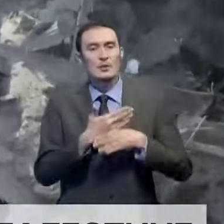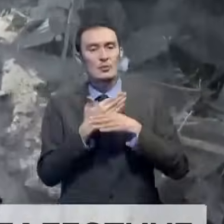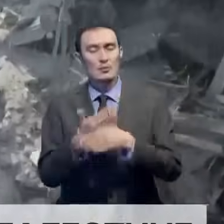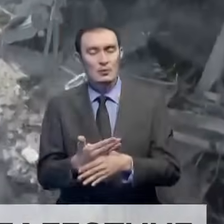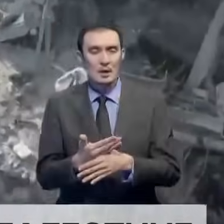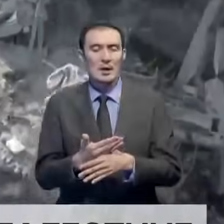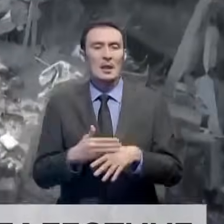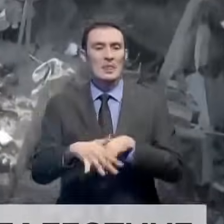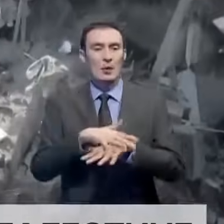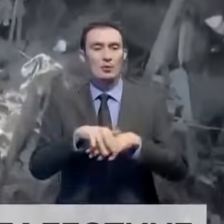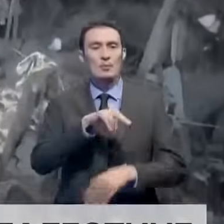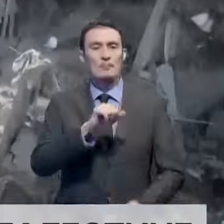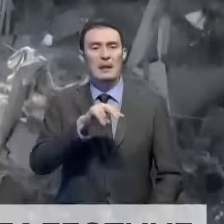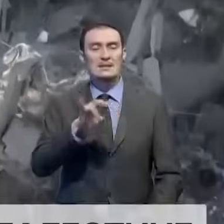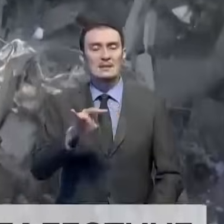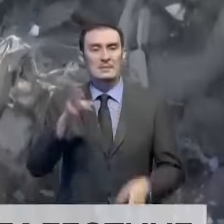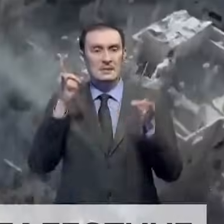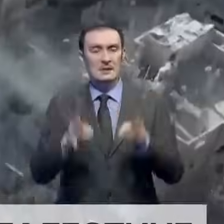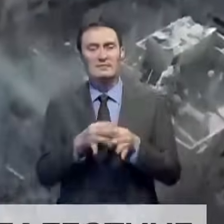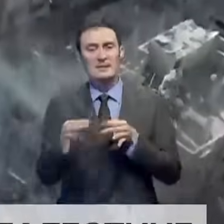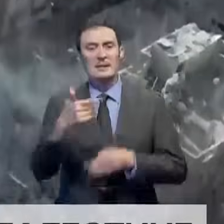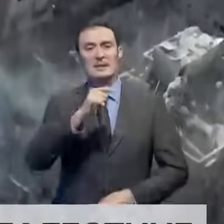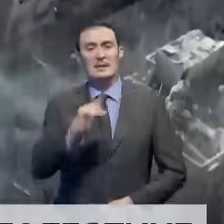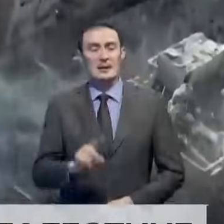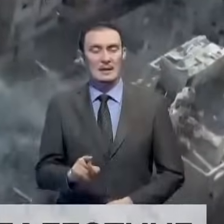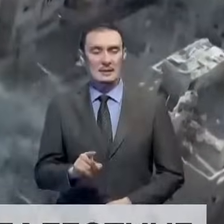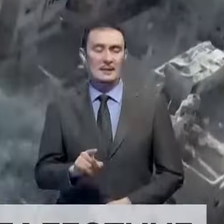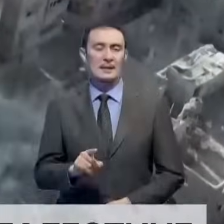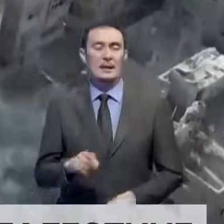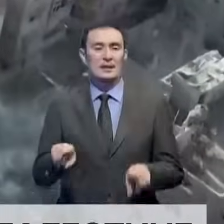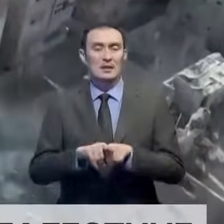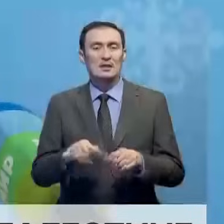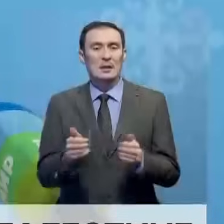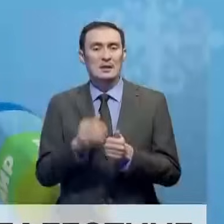помощь палестинскому народу, пострадавшему в секторе Газа и на западном берегу реки Иордан.